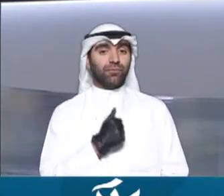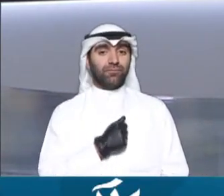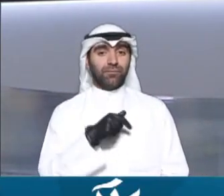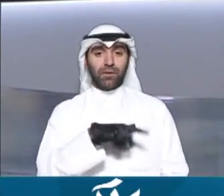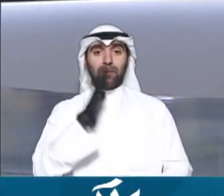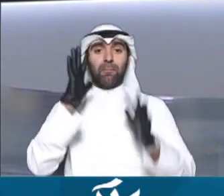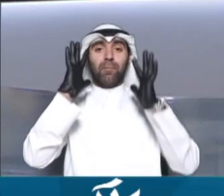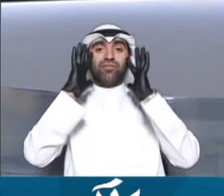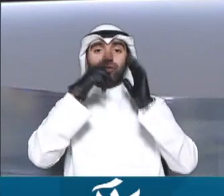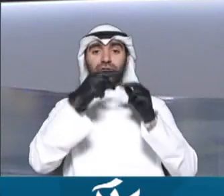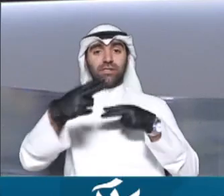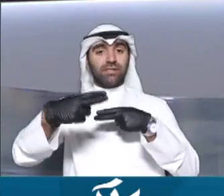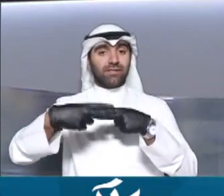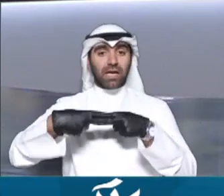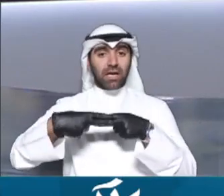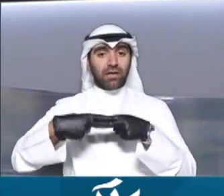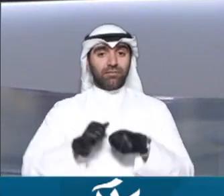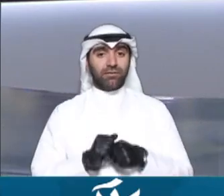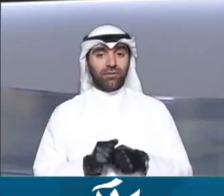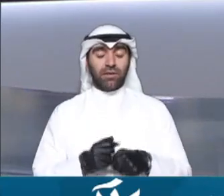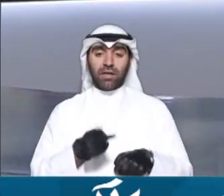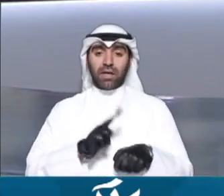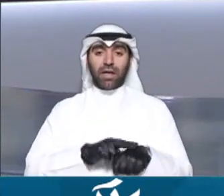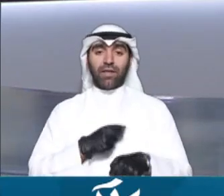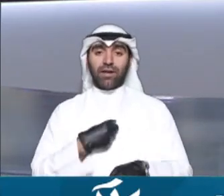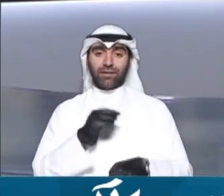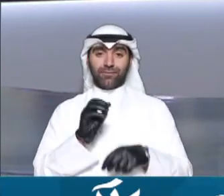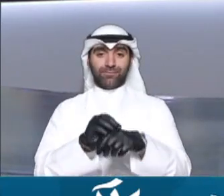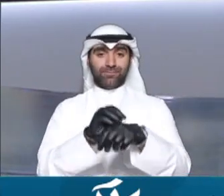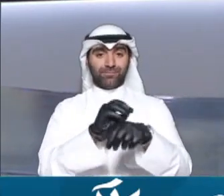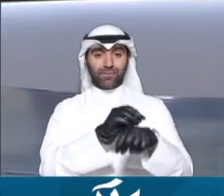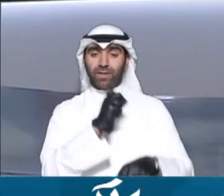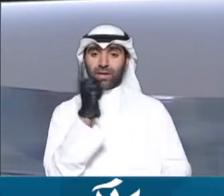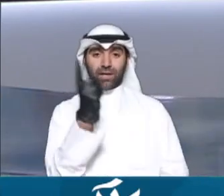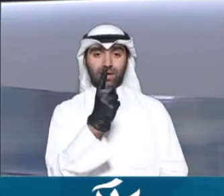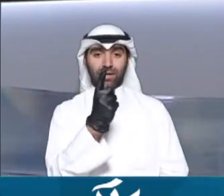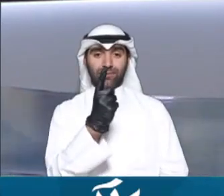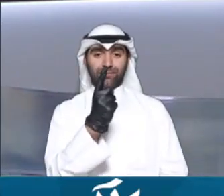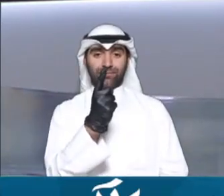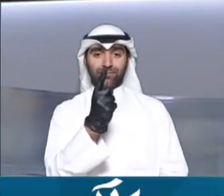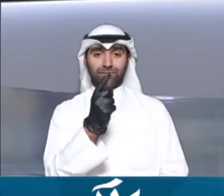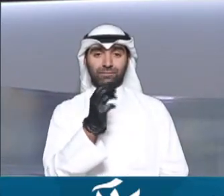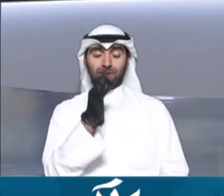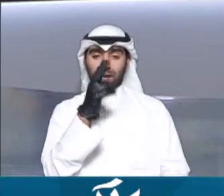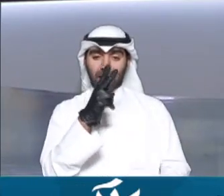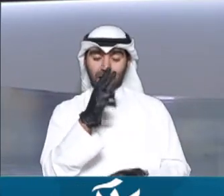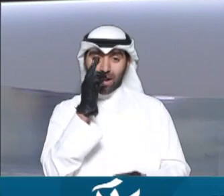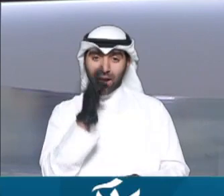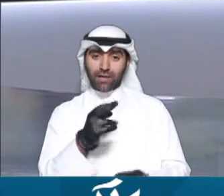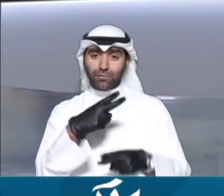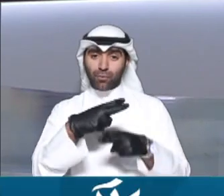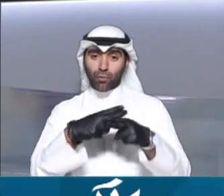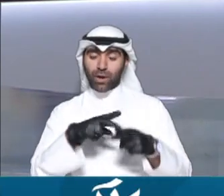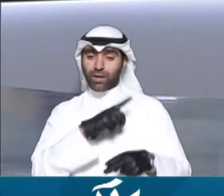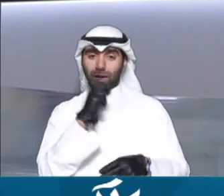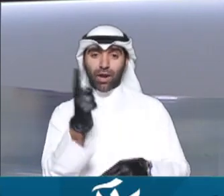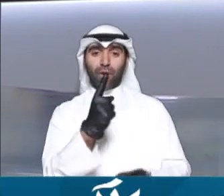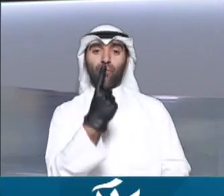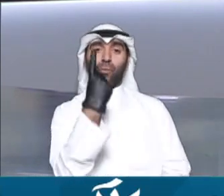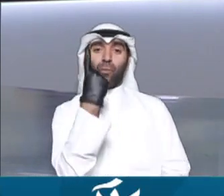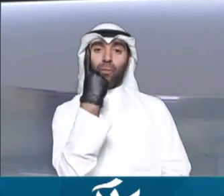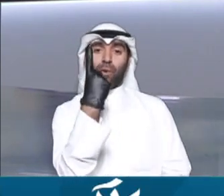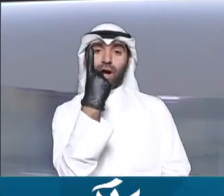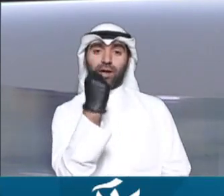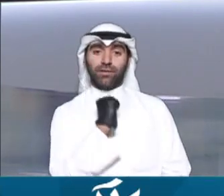دولة الكويت. ومن أبعاده الدينية والإنسانية ملحمة لتكاتف الشعب الكويتي، واللي تجلت الحقيقة